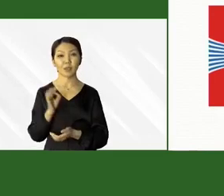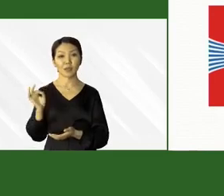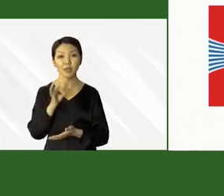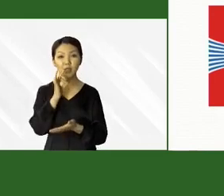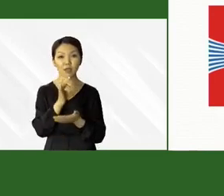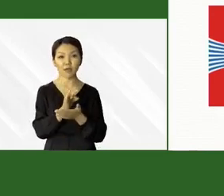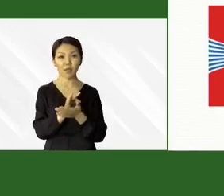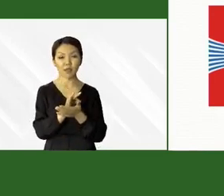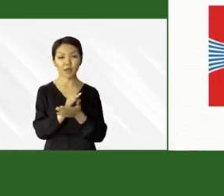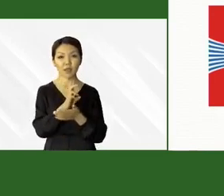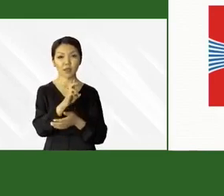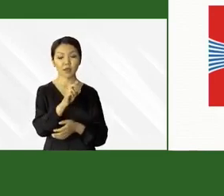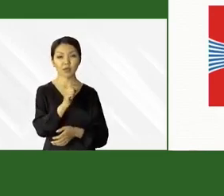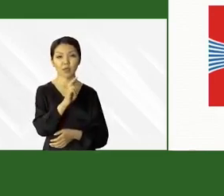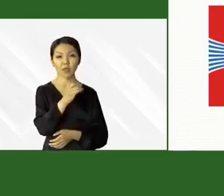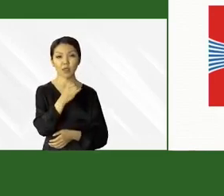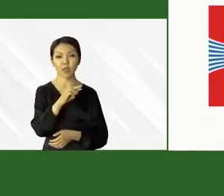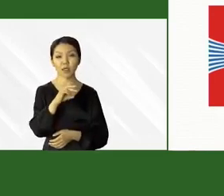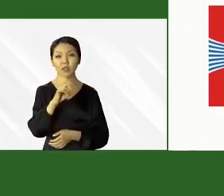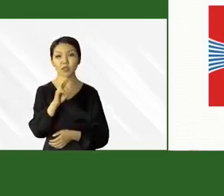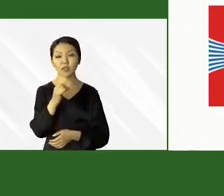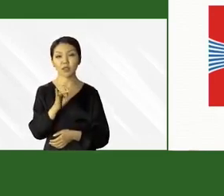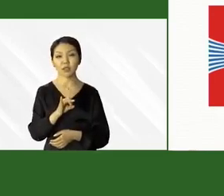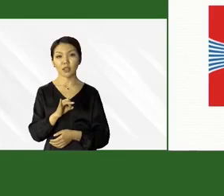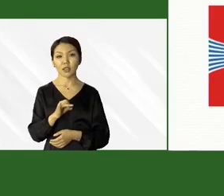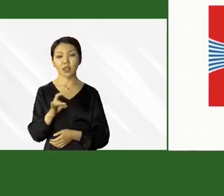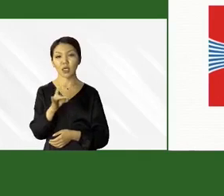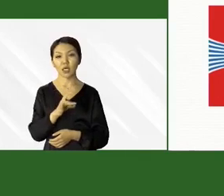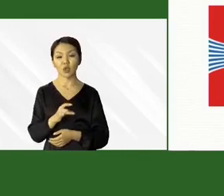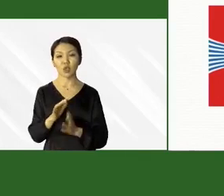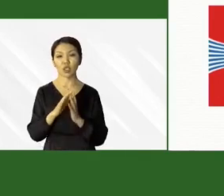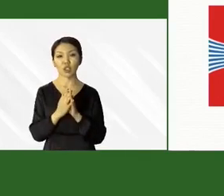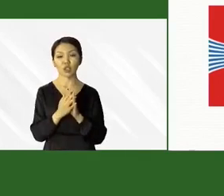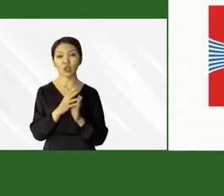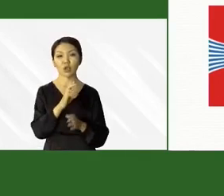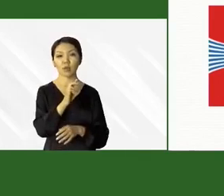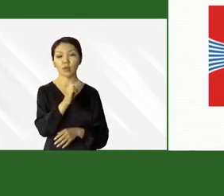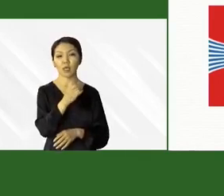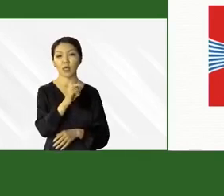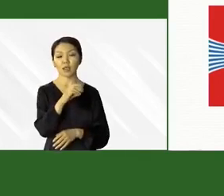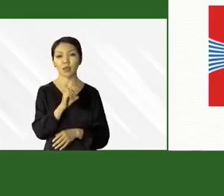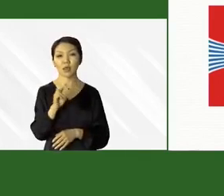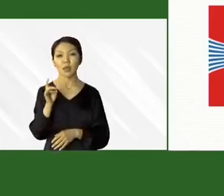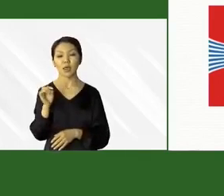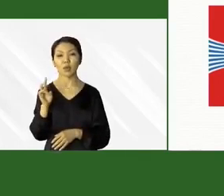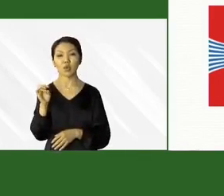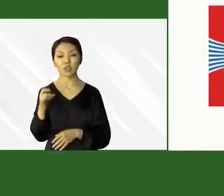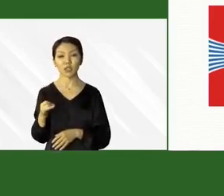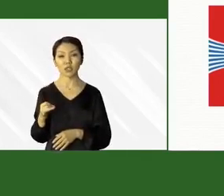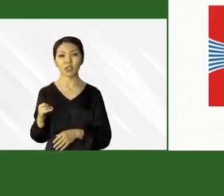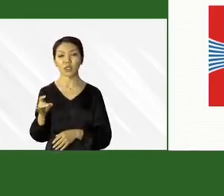Правильный ответ – Бакай-Атинский район, село Бакай-Ата, Карабуринский район, село